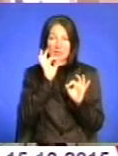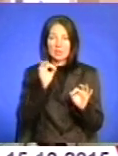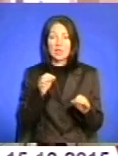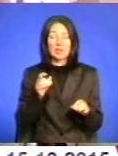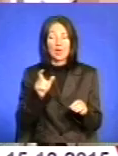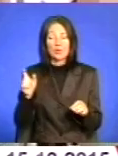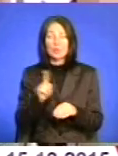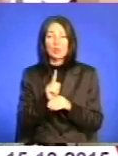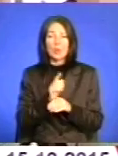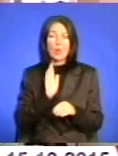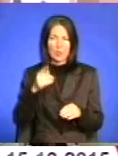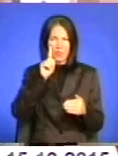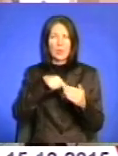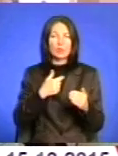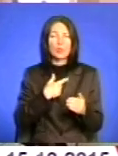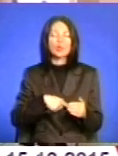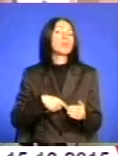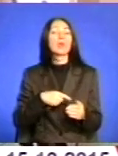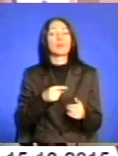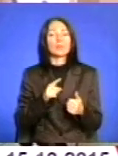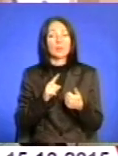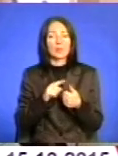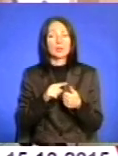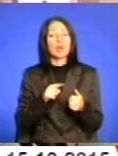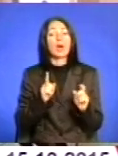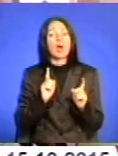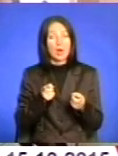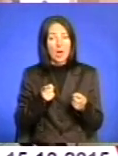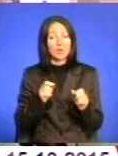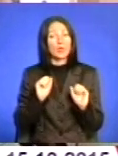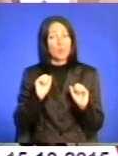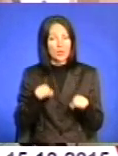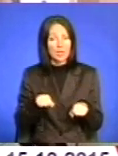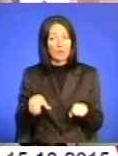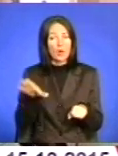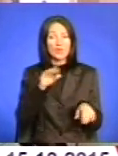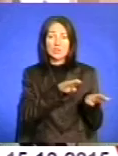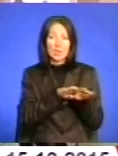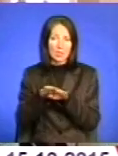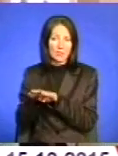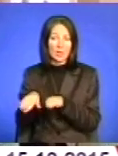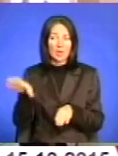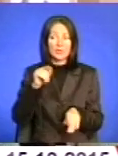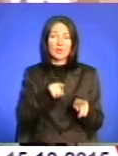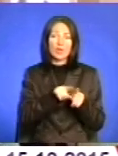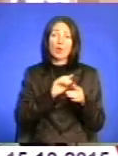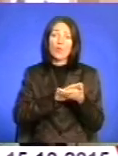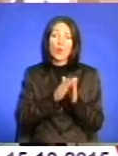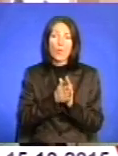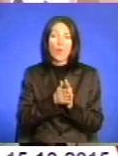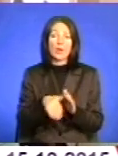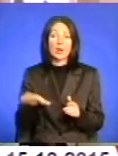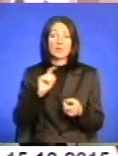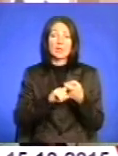собі. Насамперед, це бути впевненим собі, тобто, цілком реально, цілком можливо, всі рівні, всі на рівних умовах, все залежить суто